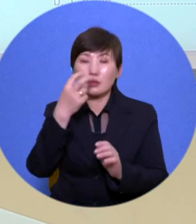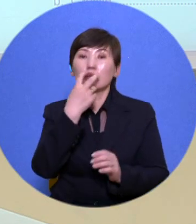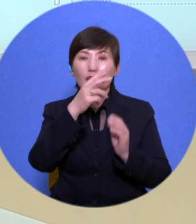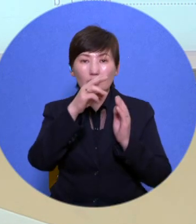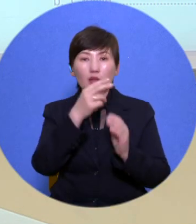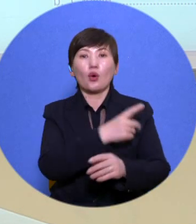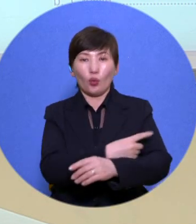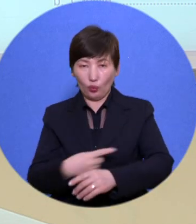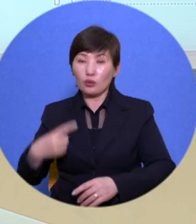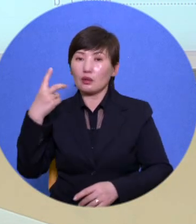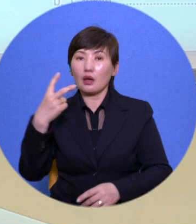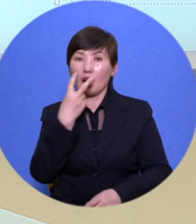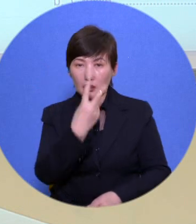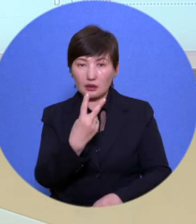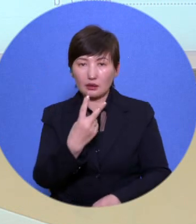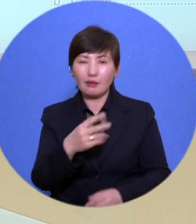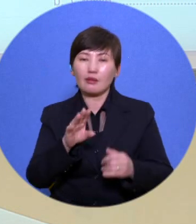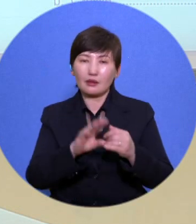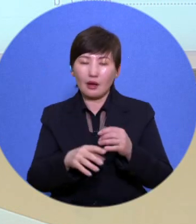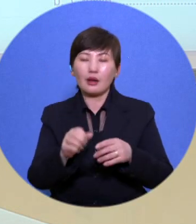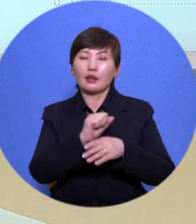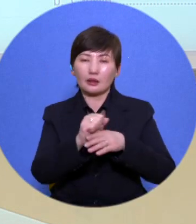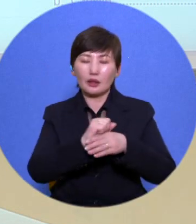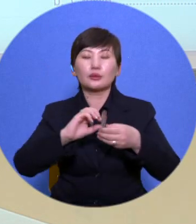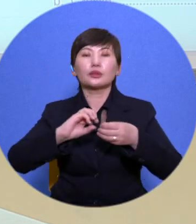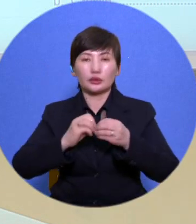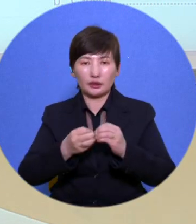ажиглаад та хэд дараах таалгууруудыг гүйцэтгээрэй.